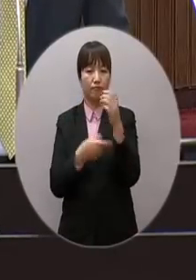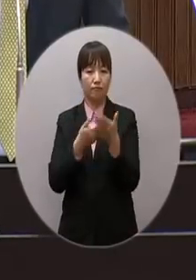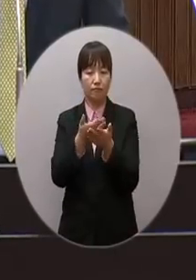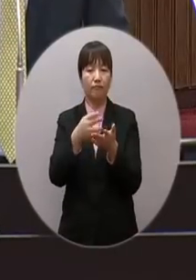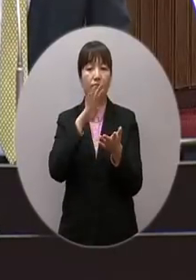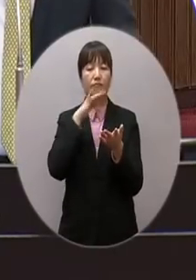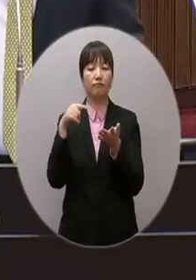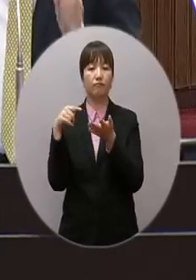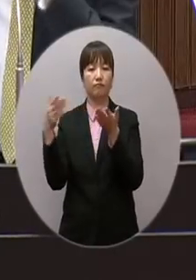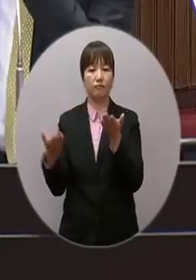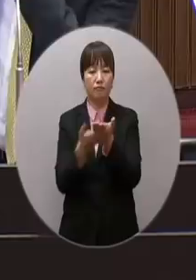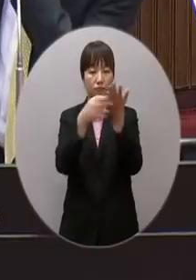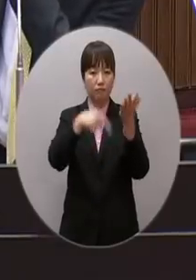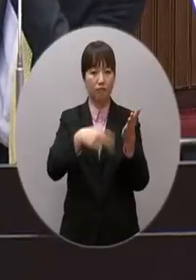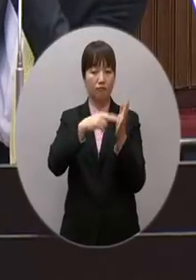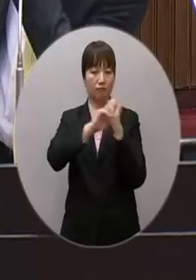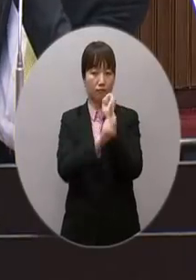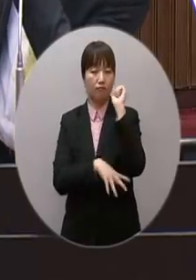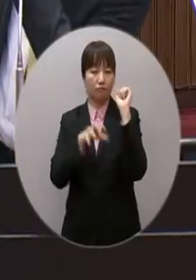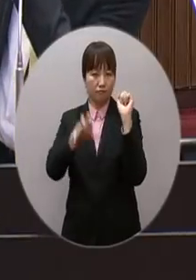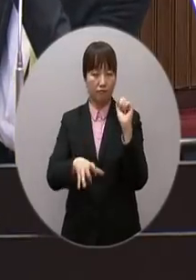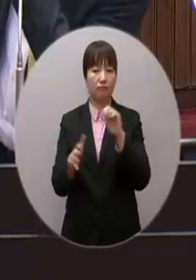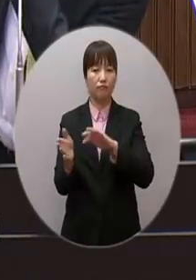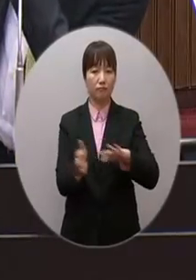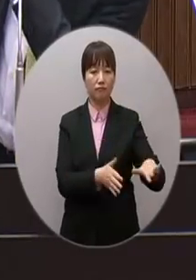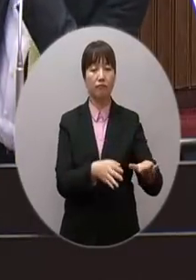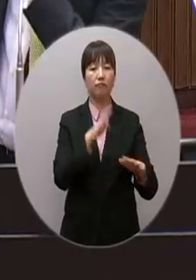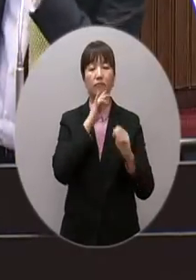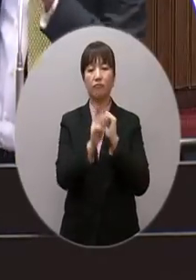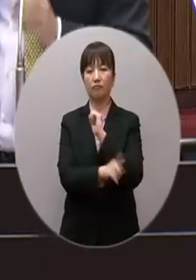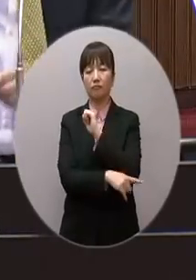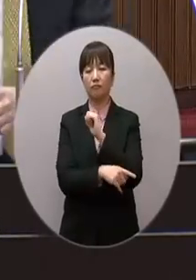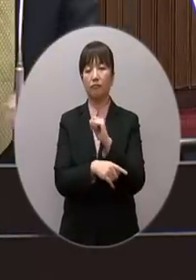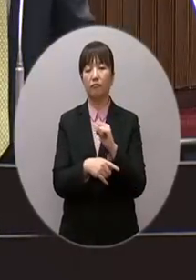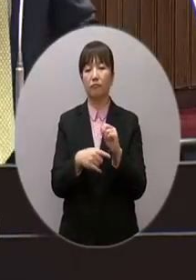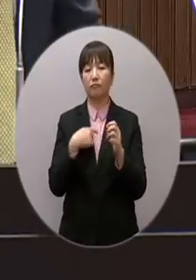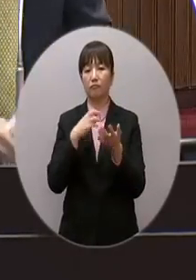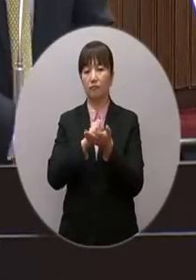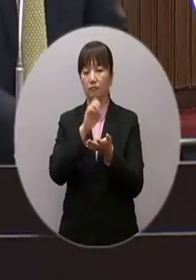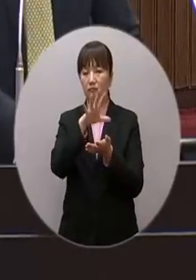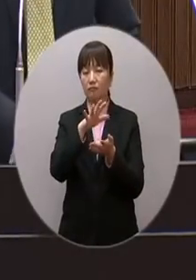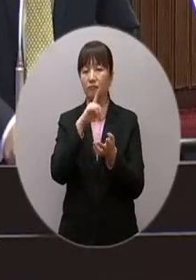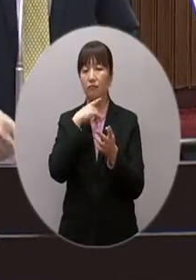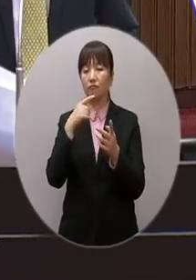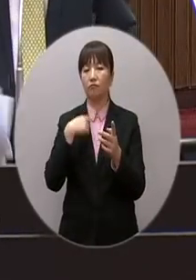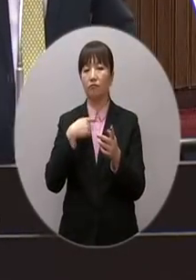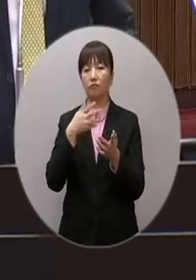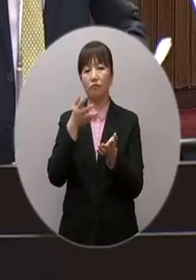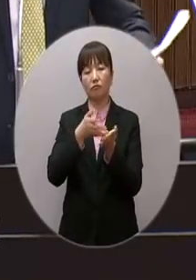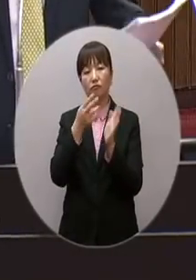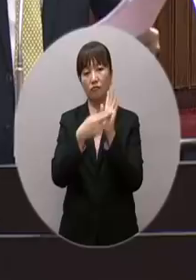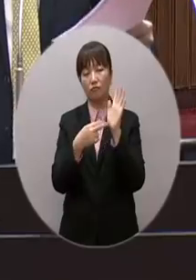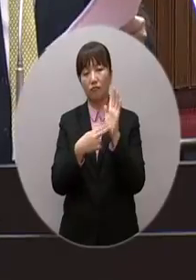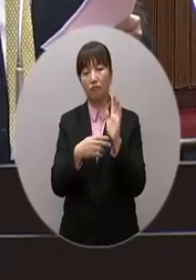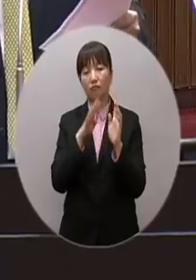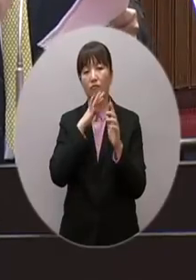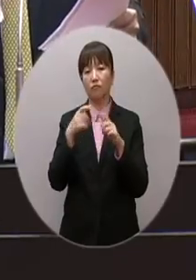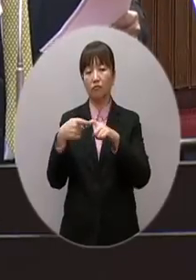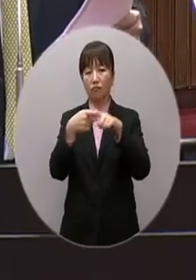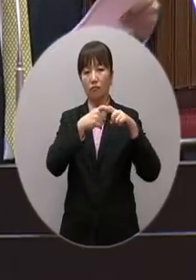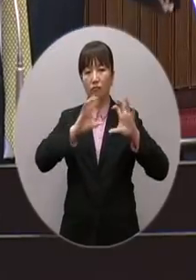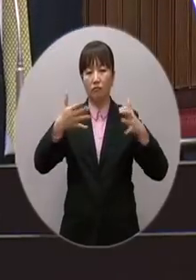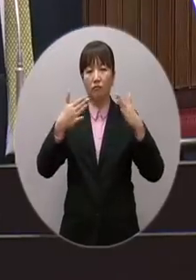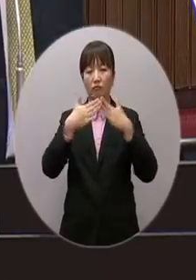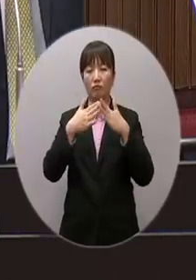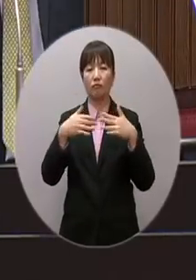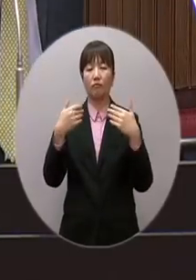到立法院来。我最后一个要跟院长讲的是，今天我们发表了联合国